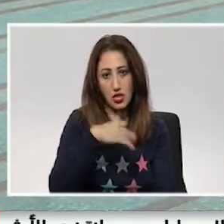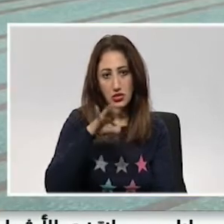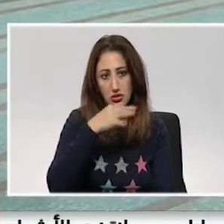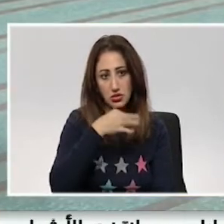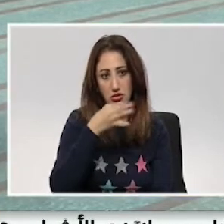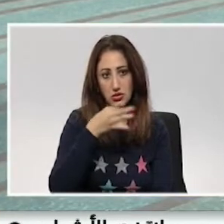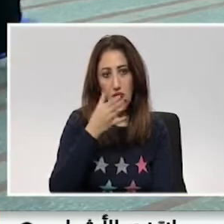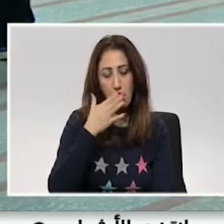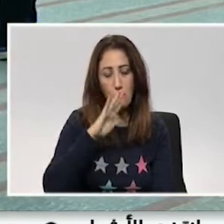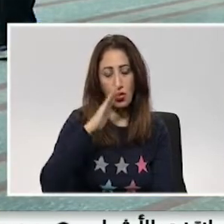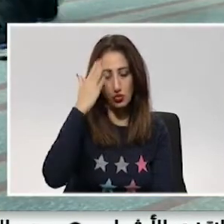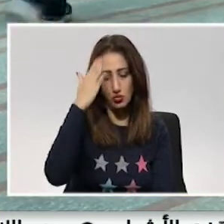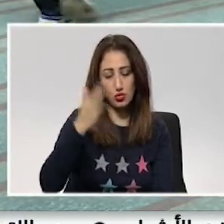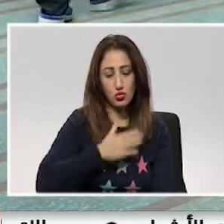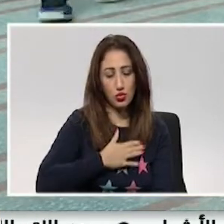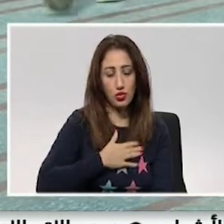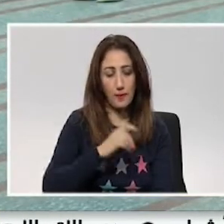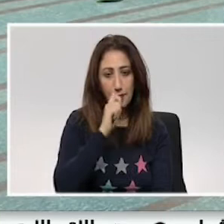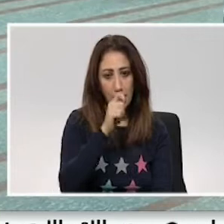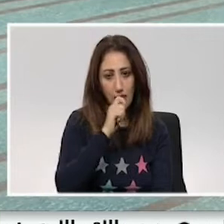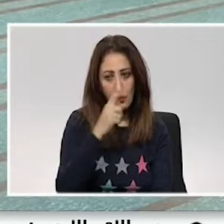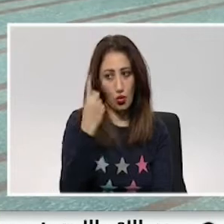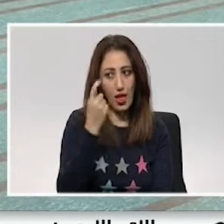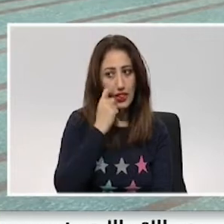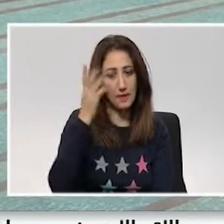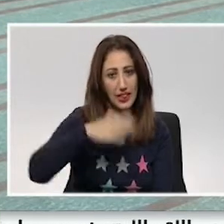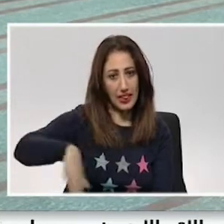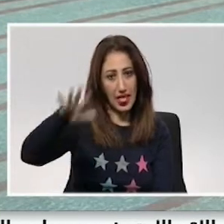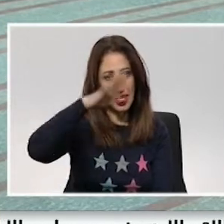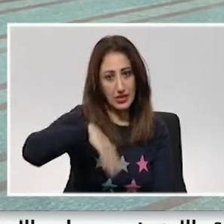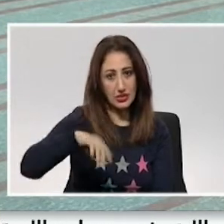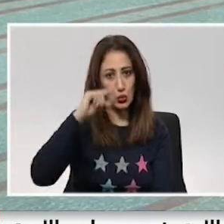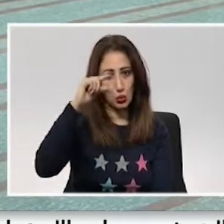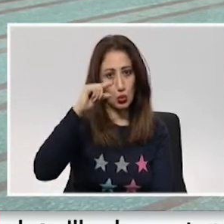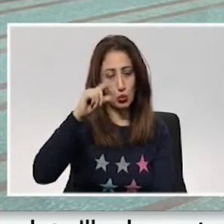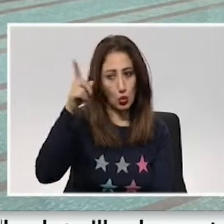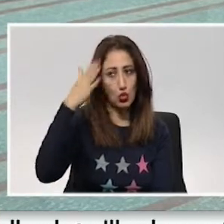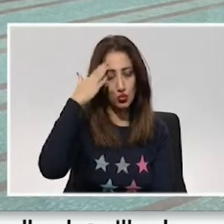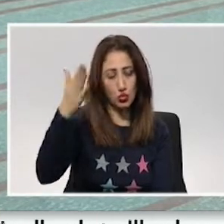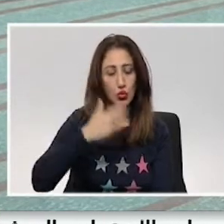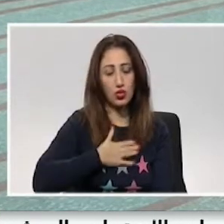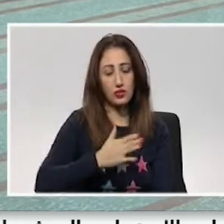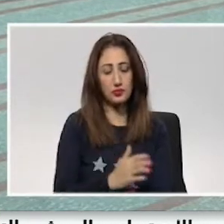خالص. وبشكر برنامج واحد من الناس وبشكر الدكتور جمال البحيري.